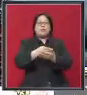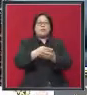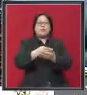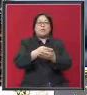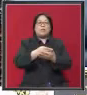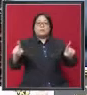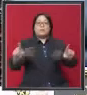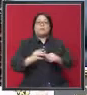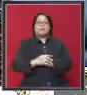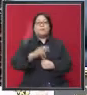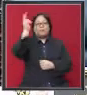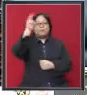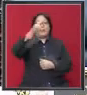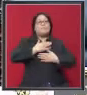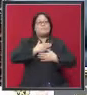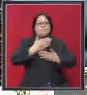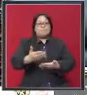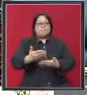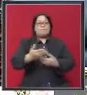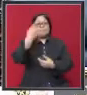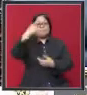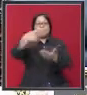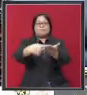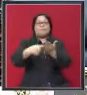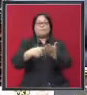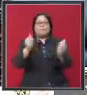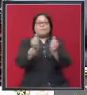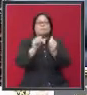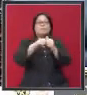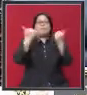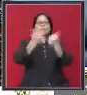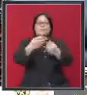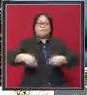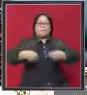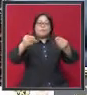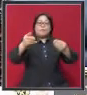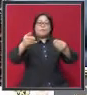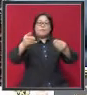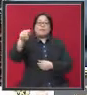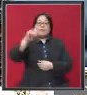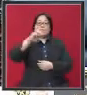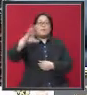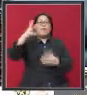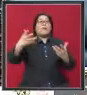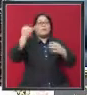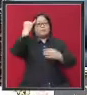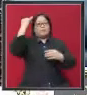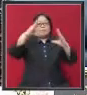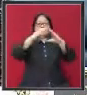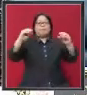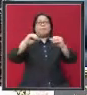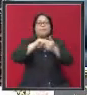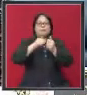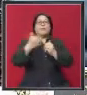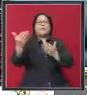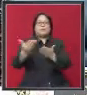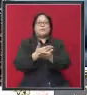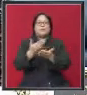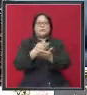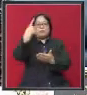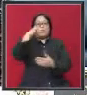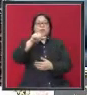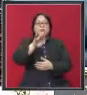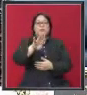Walau bagaimanapun, kerajaan komited untuk berbincang dengan agensi pemberian kredit ke arah mencari penyelesaian yang baru bagi